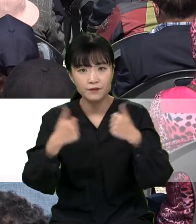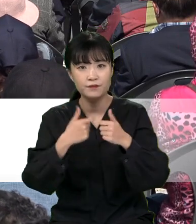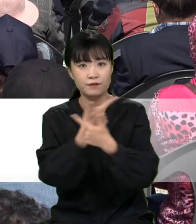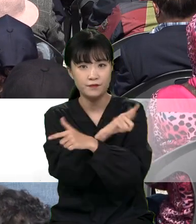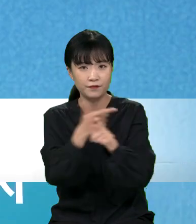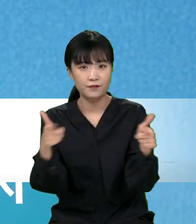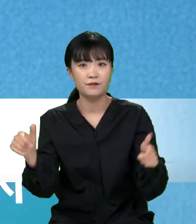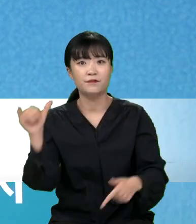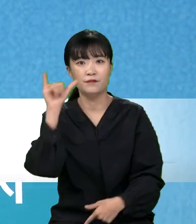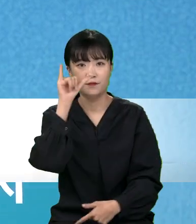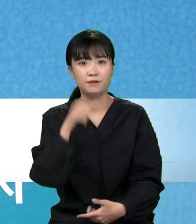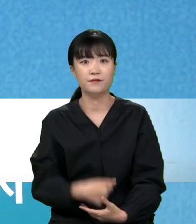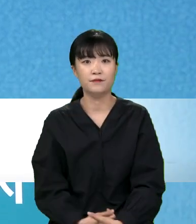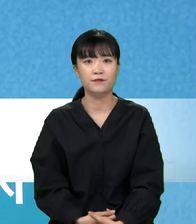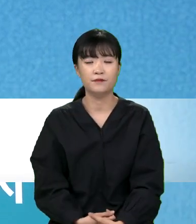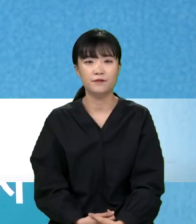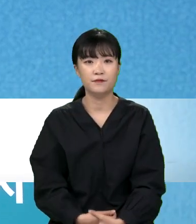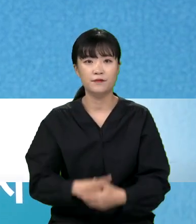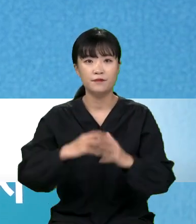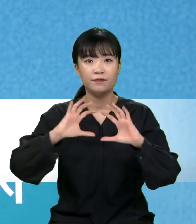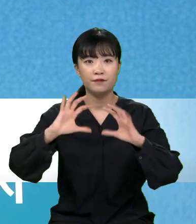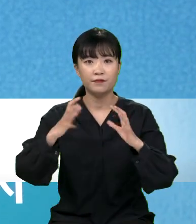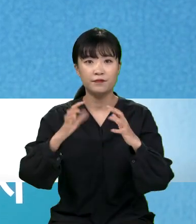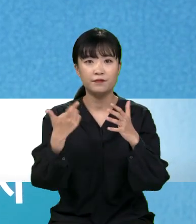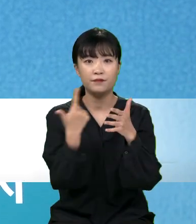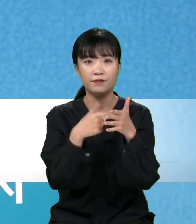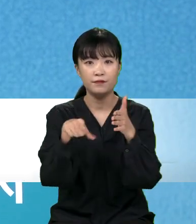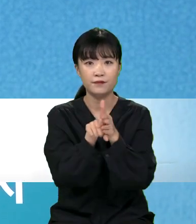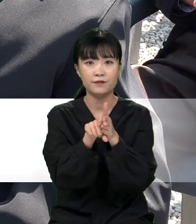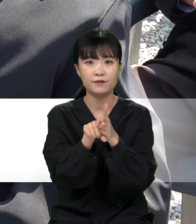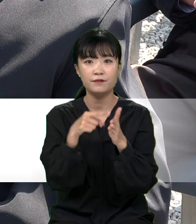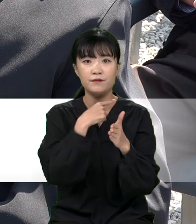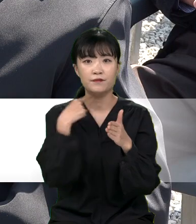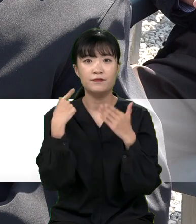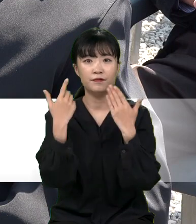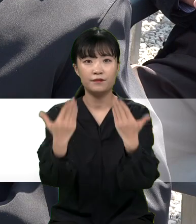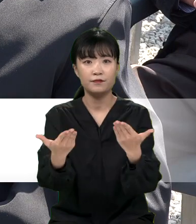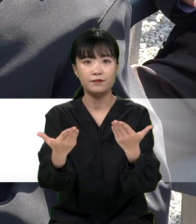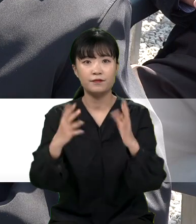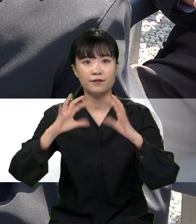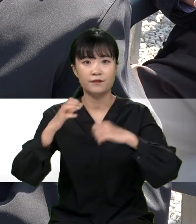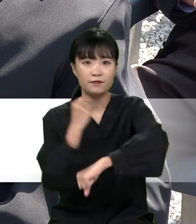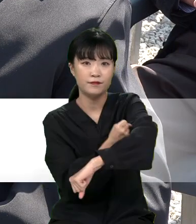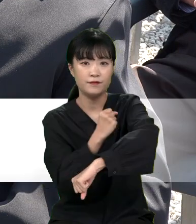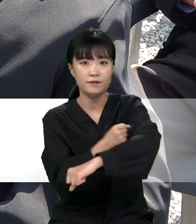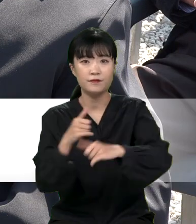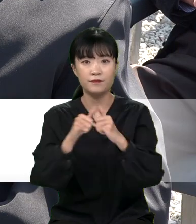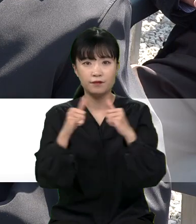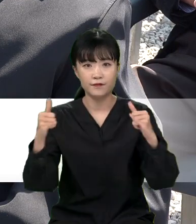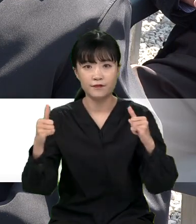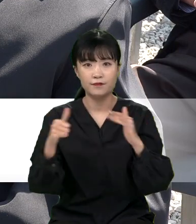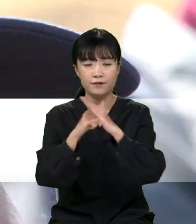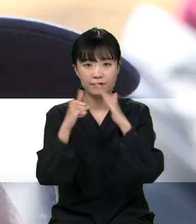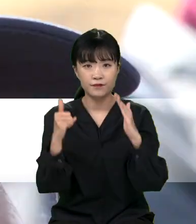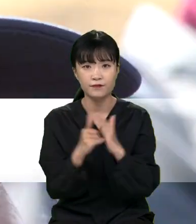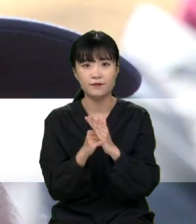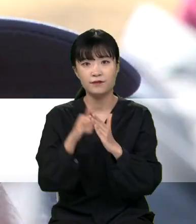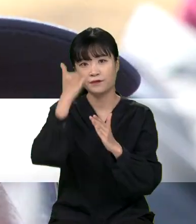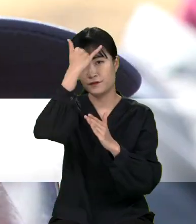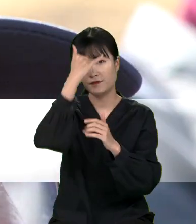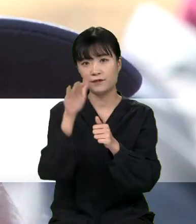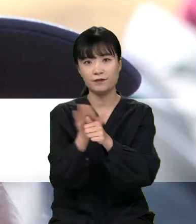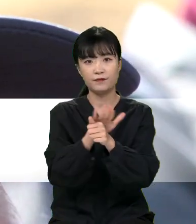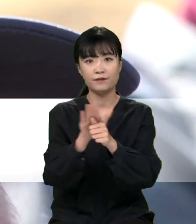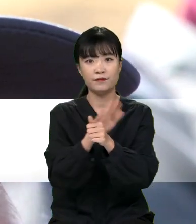회의실 등을 갖출 예정입니다 시는 나라를 위해 희생하고 헌신한 국가유공자와 보훈가족 이